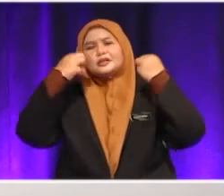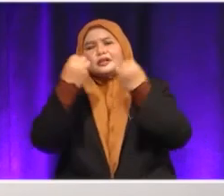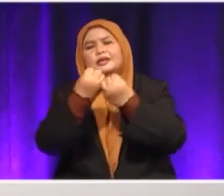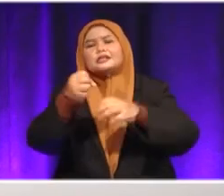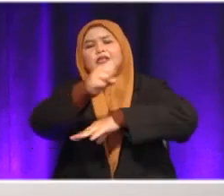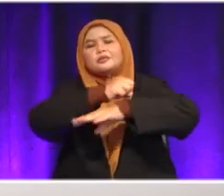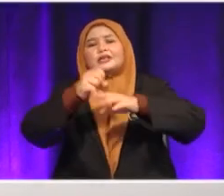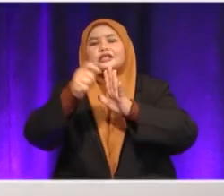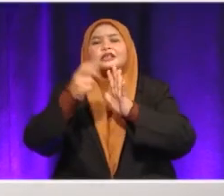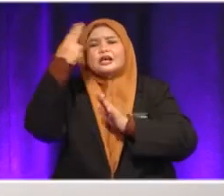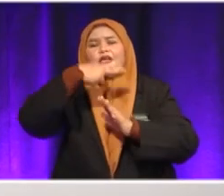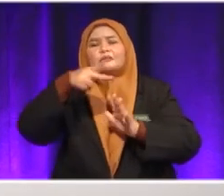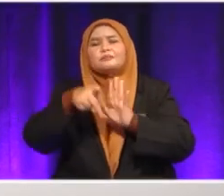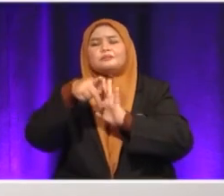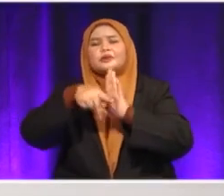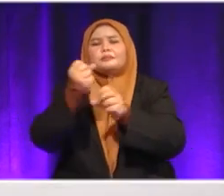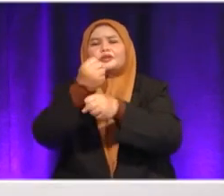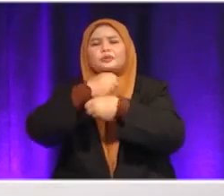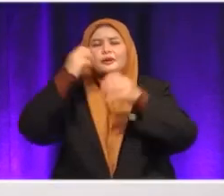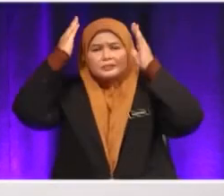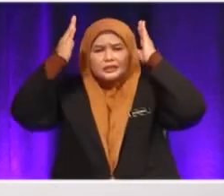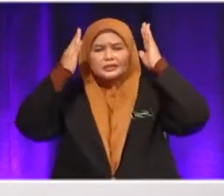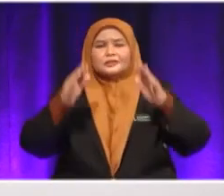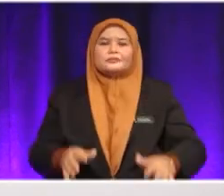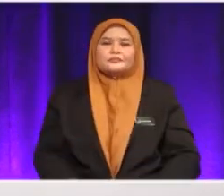terhadap pembentukan Malaysia